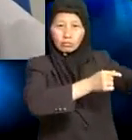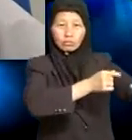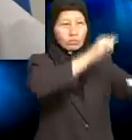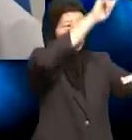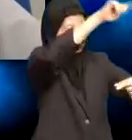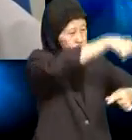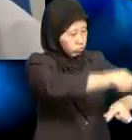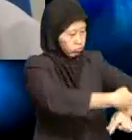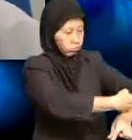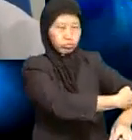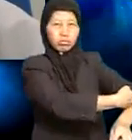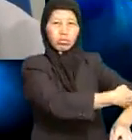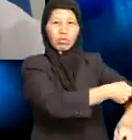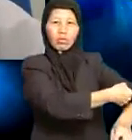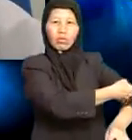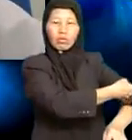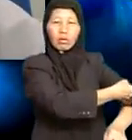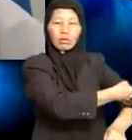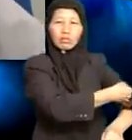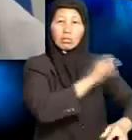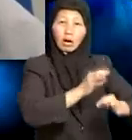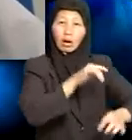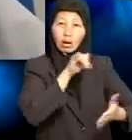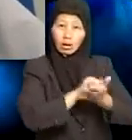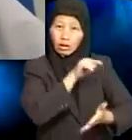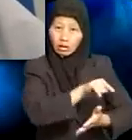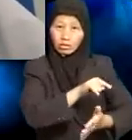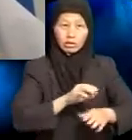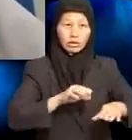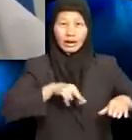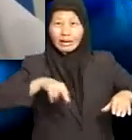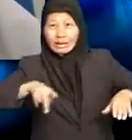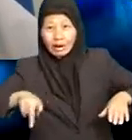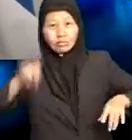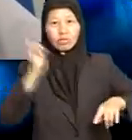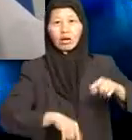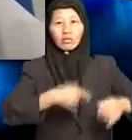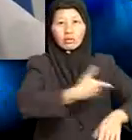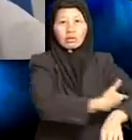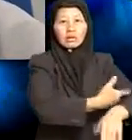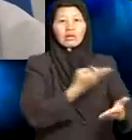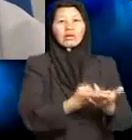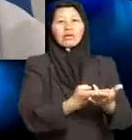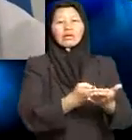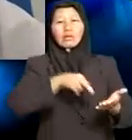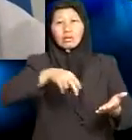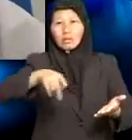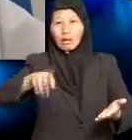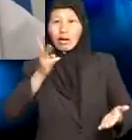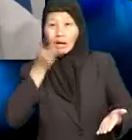keadaan penyakitnya. Jadi dalam keadaan begitu, kalau dia bergerak, kalau dia gerakkan anggota dia untuk ambil wuduk ataupun kalau